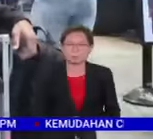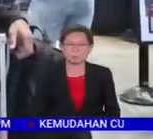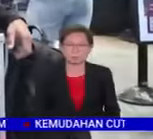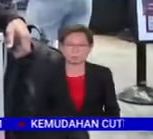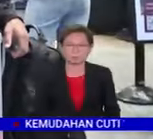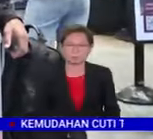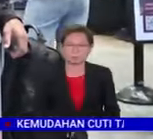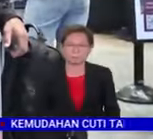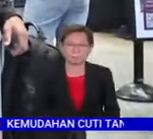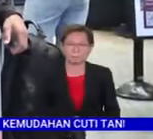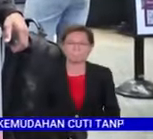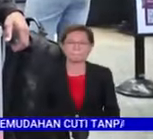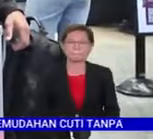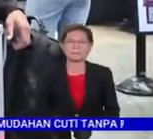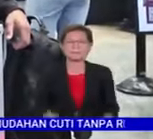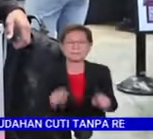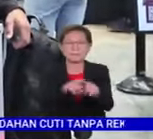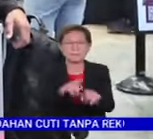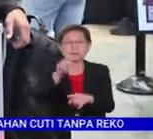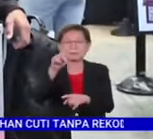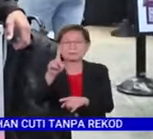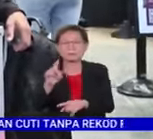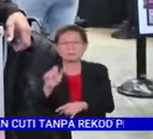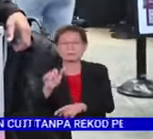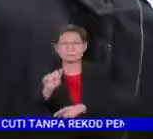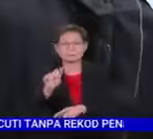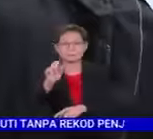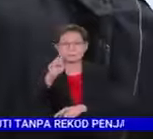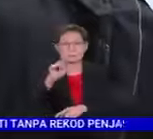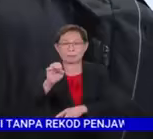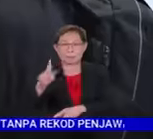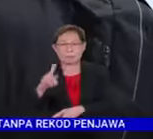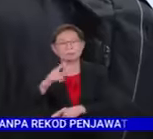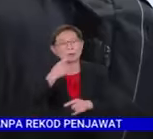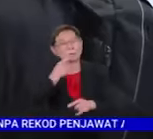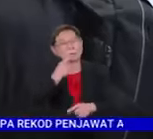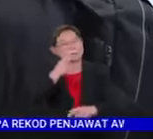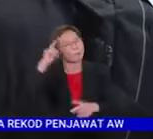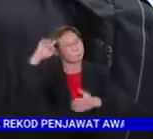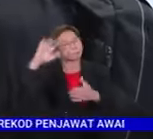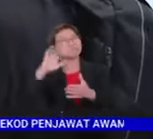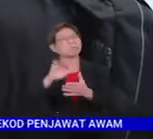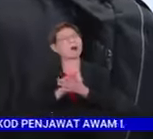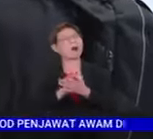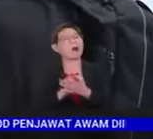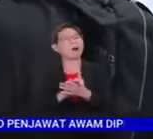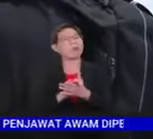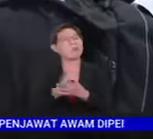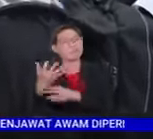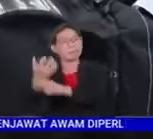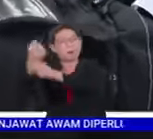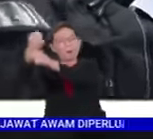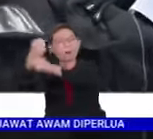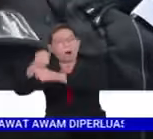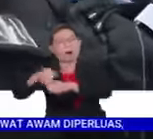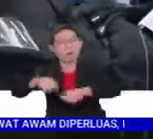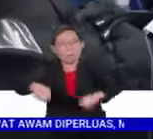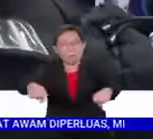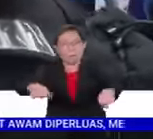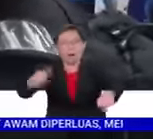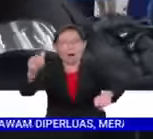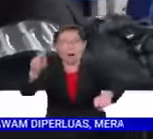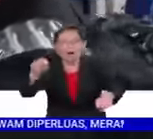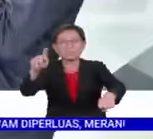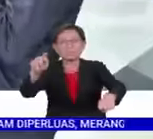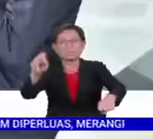Damok. Dalam perkembangan sama, Damok turut meluahkan keyakinan persaingannya dengan pendahulu kejuaraan pelumba Antonio